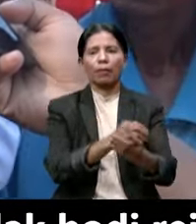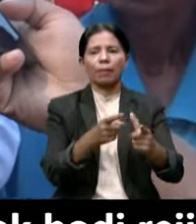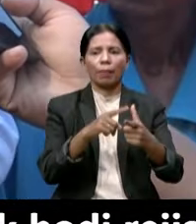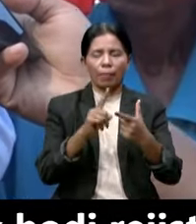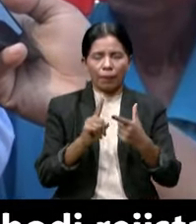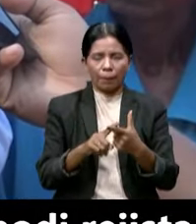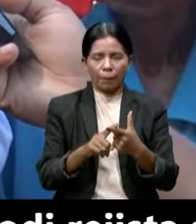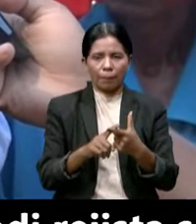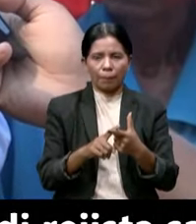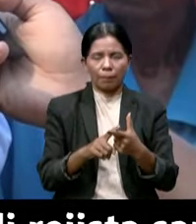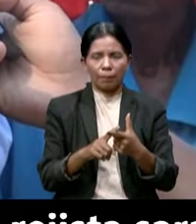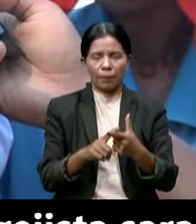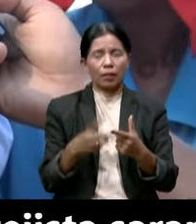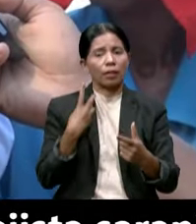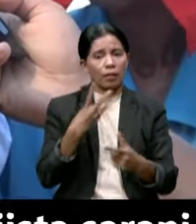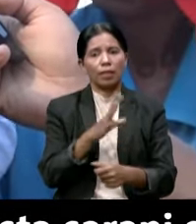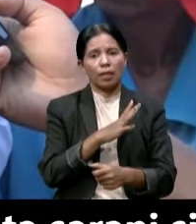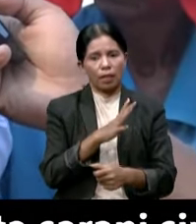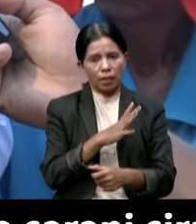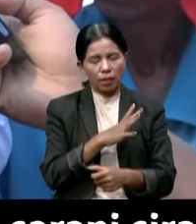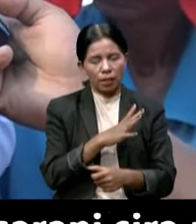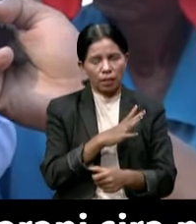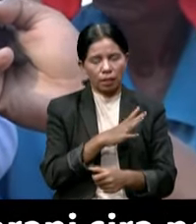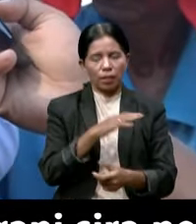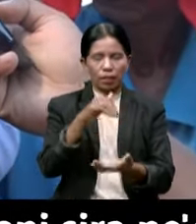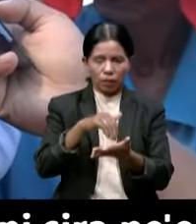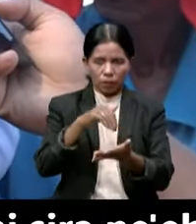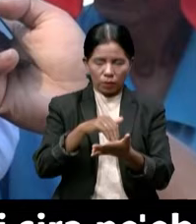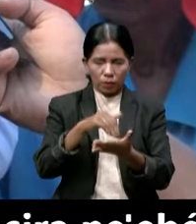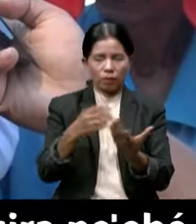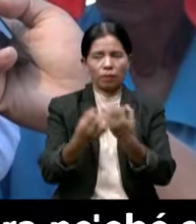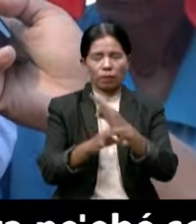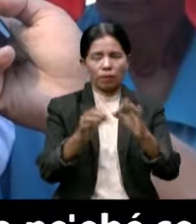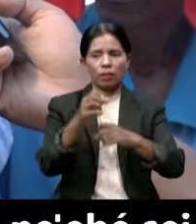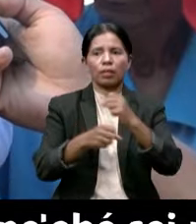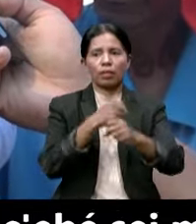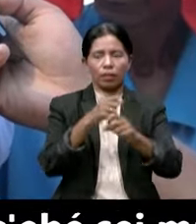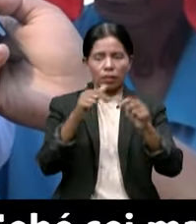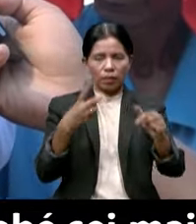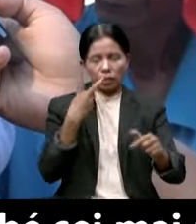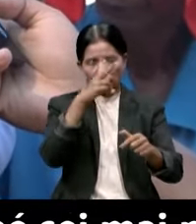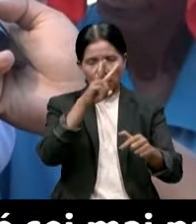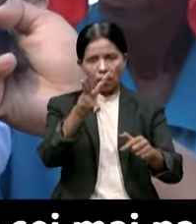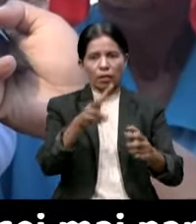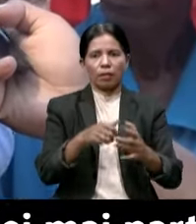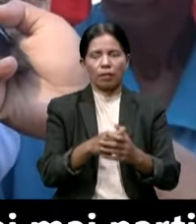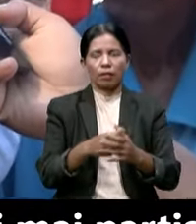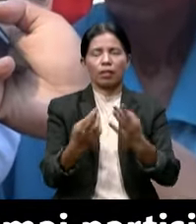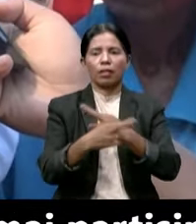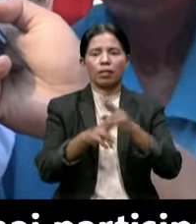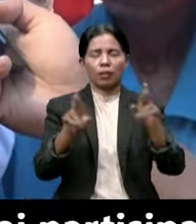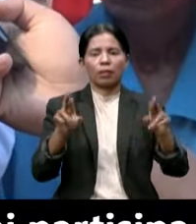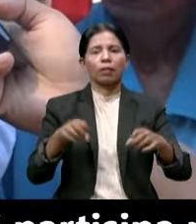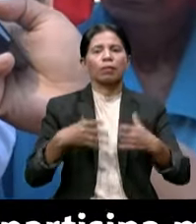no ita heing bain hira estudo konseitu nebe remata tine dane, tesi hare ni resultado